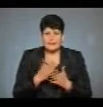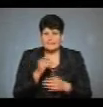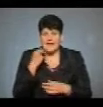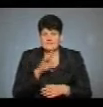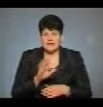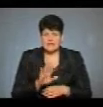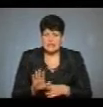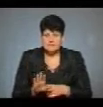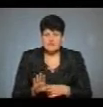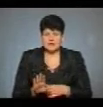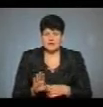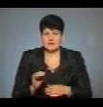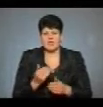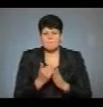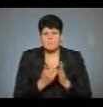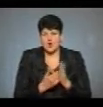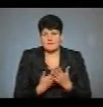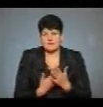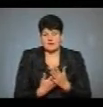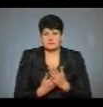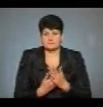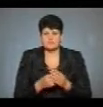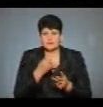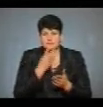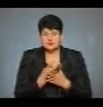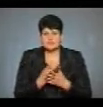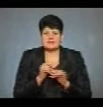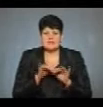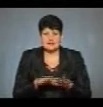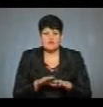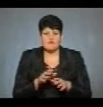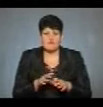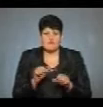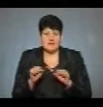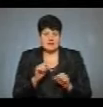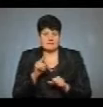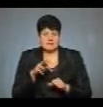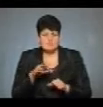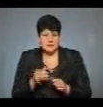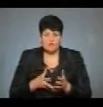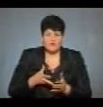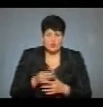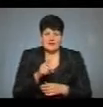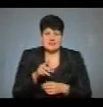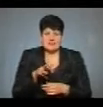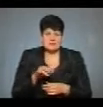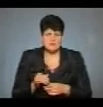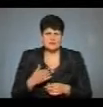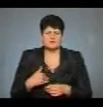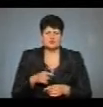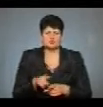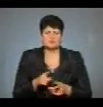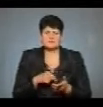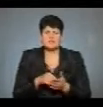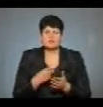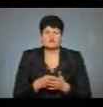як програма, наприклад, висвітлення діяльності влади у ЗМІ або фінансування ЗМІ. Для чого тут міський бюджет,